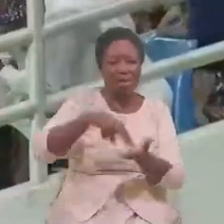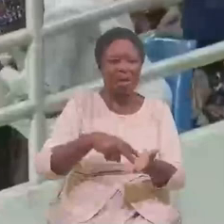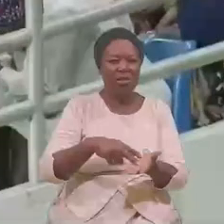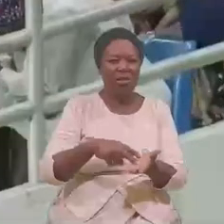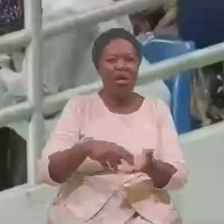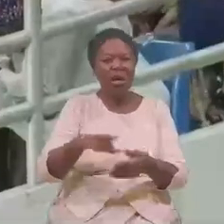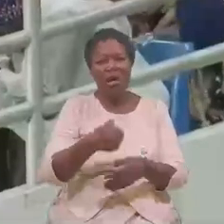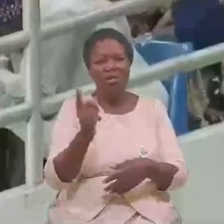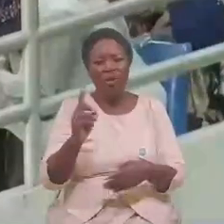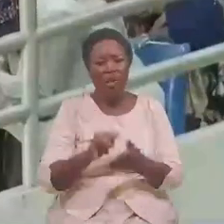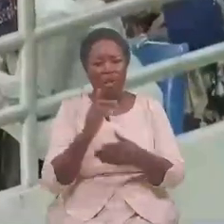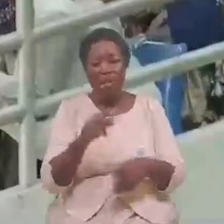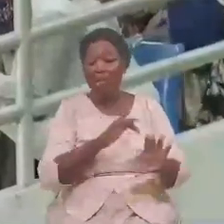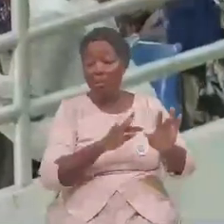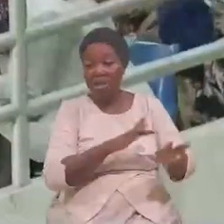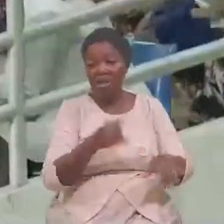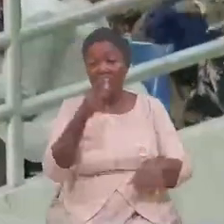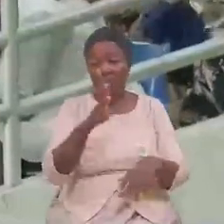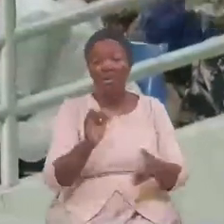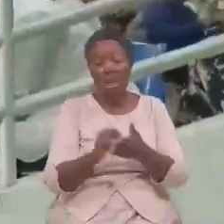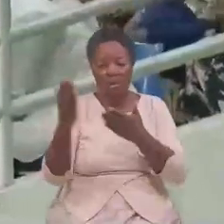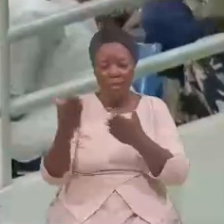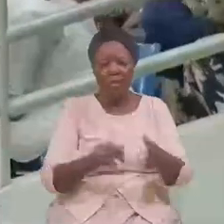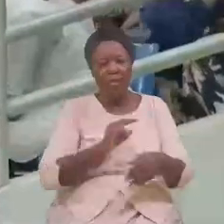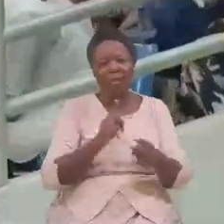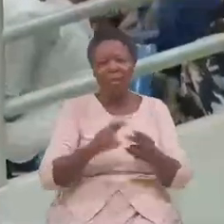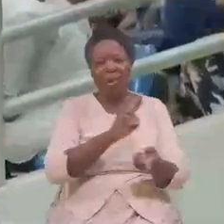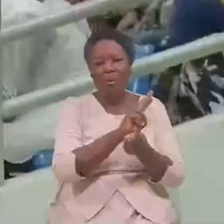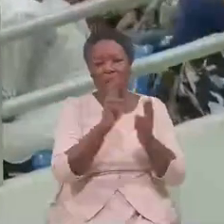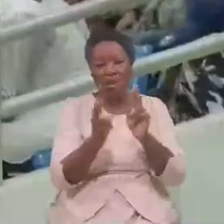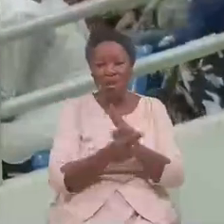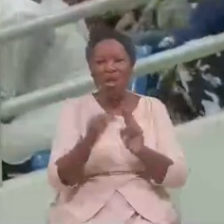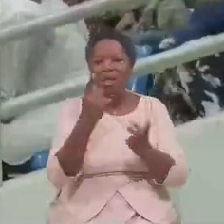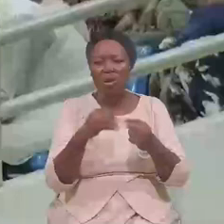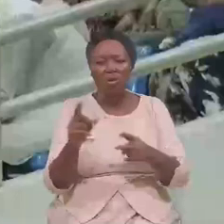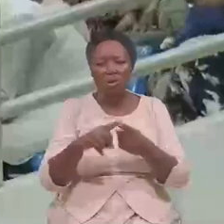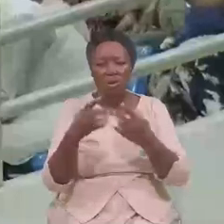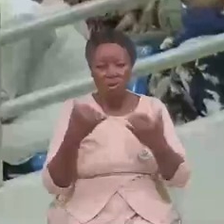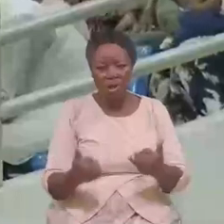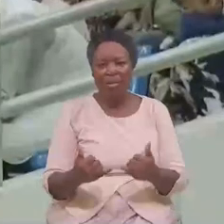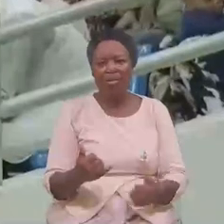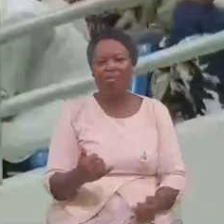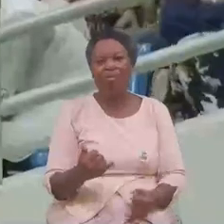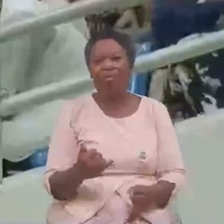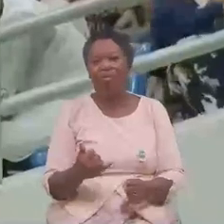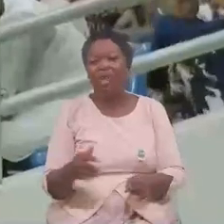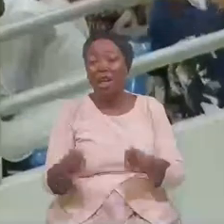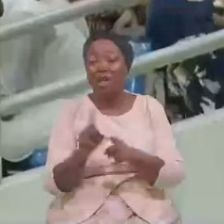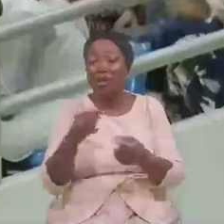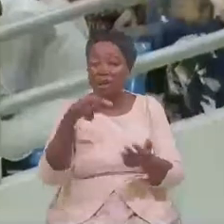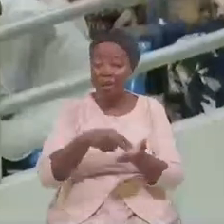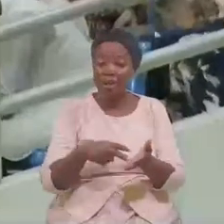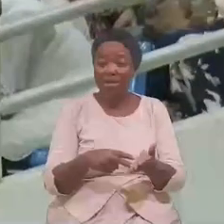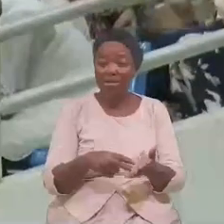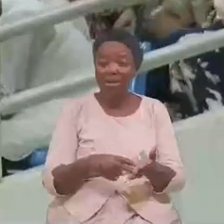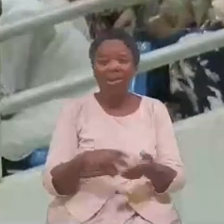La miséricorde de Dieu qui nous amène à la repentance te parvient maintenant. comme tu te lèves, parle